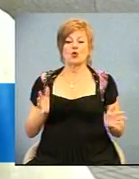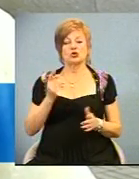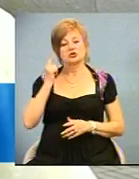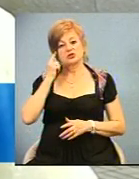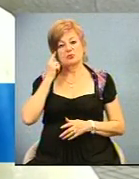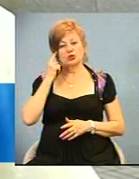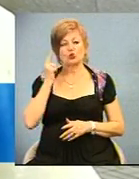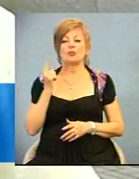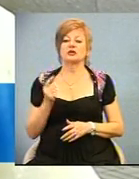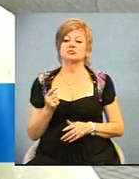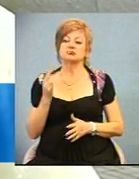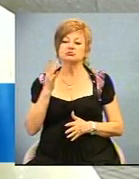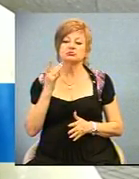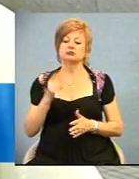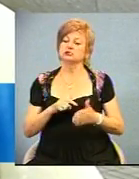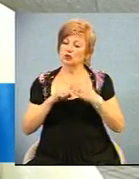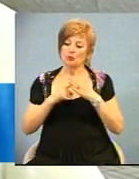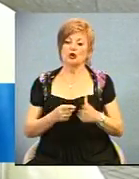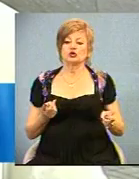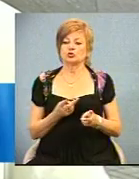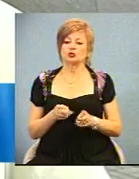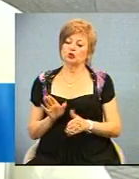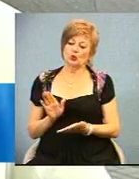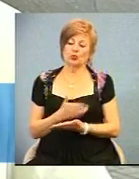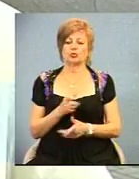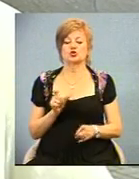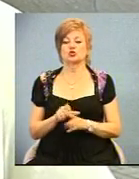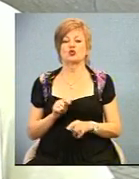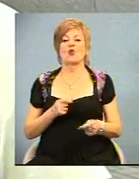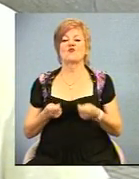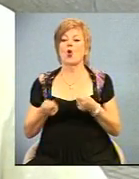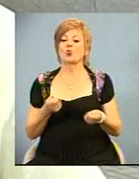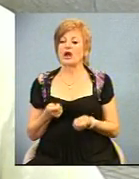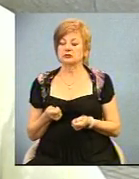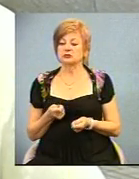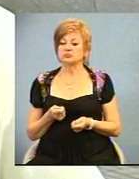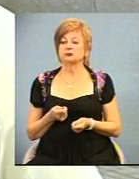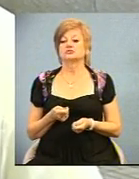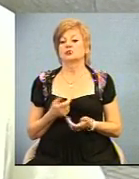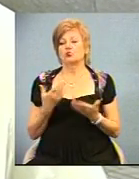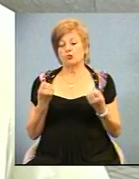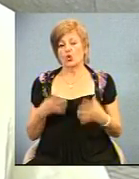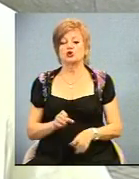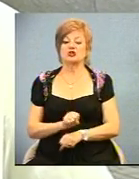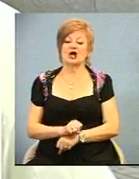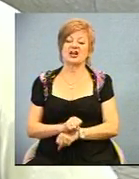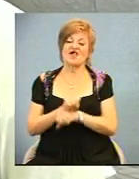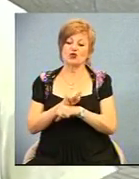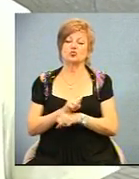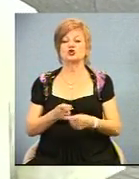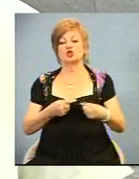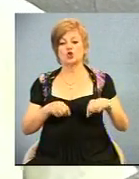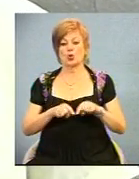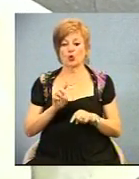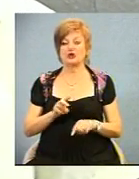помірковані наполягали на тому, що треба уникнути слово «уряд», що треба сказати «революційний орган», ще